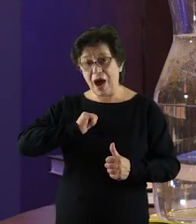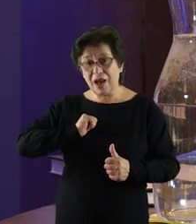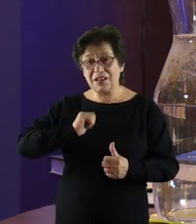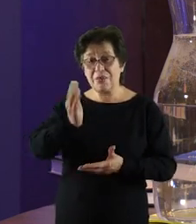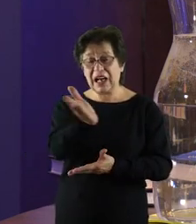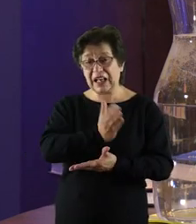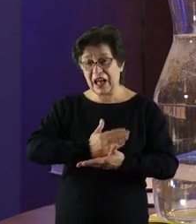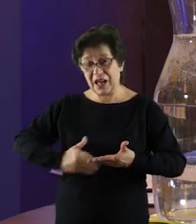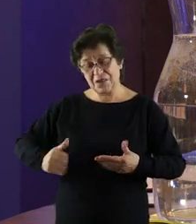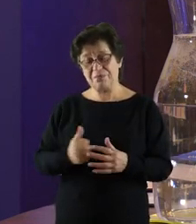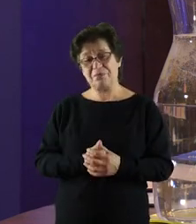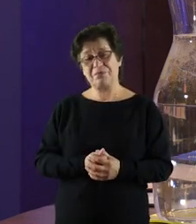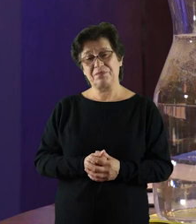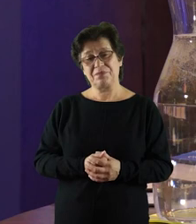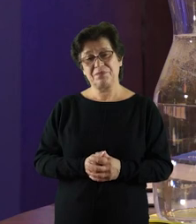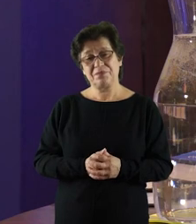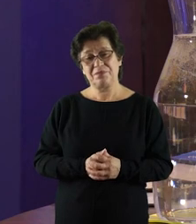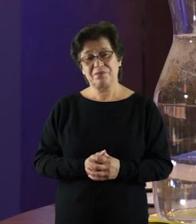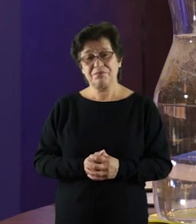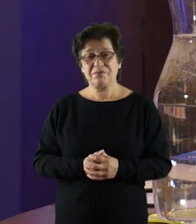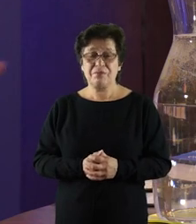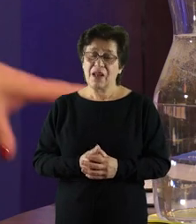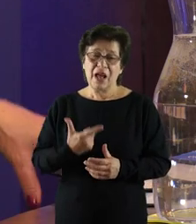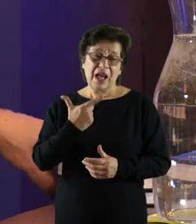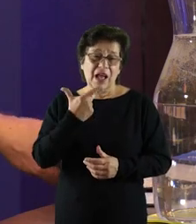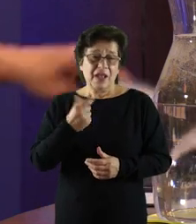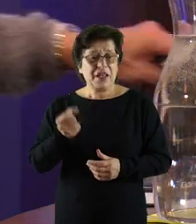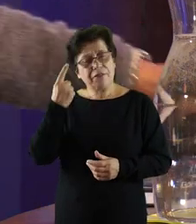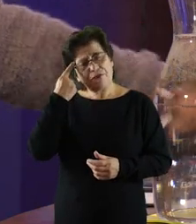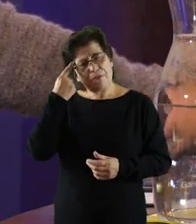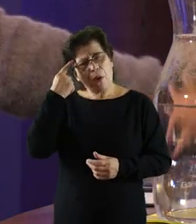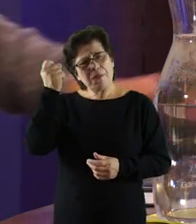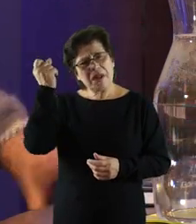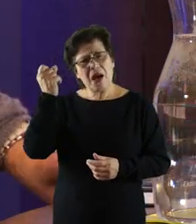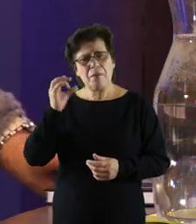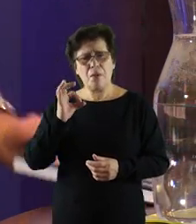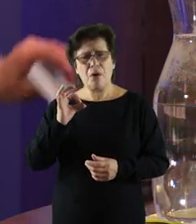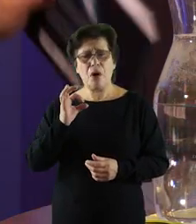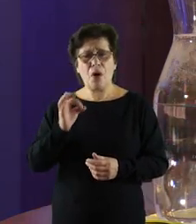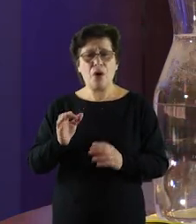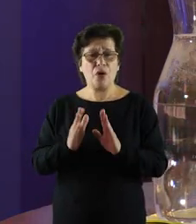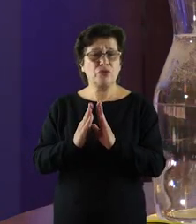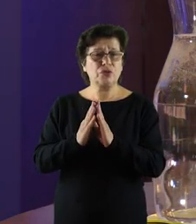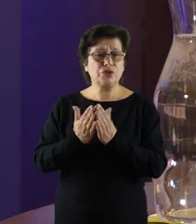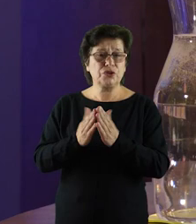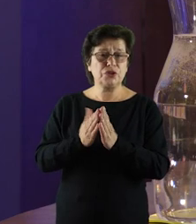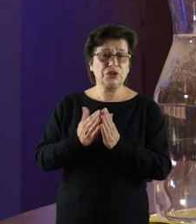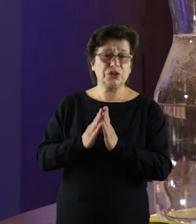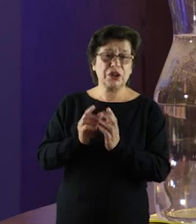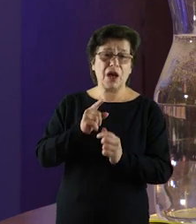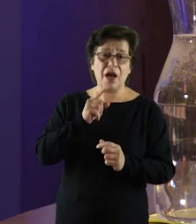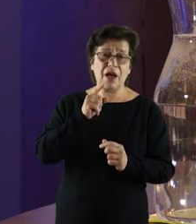trochę egoizmu w tym jest. Oczywiście nie wspominam o takich tomach, które wam wcześniej pokazywałam,